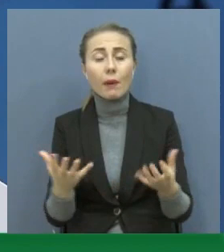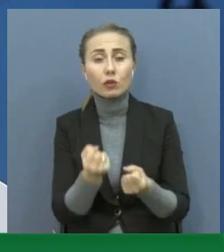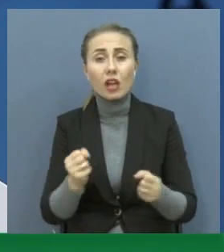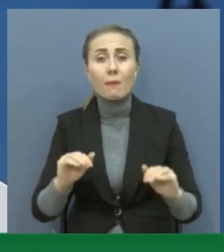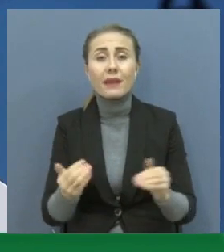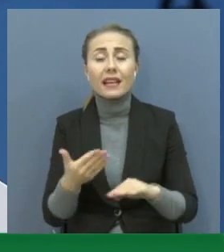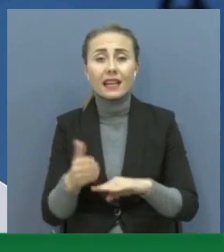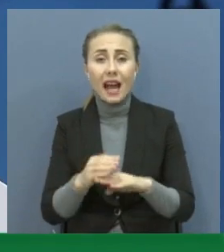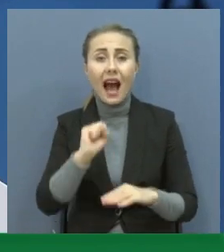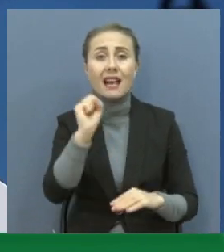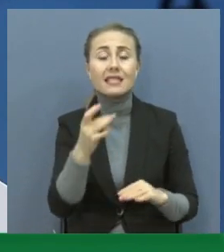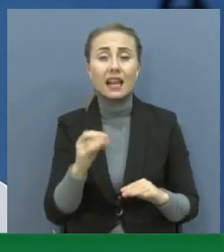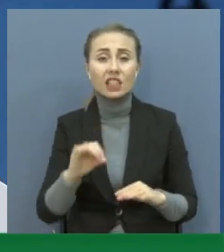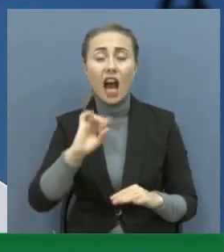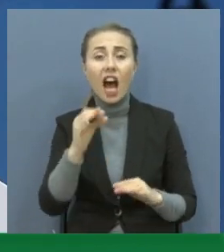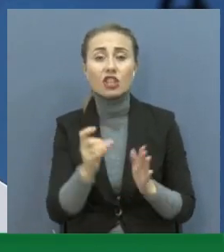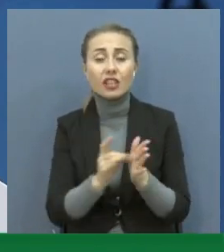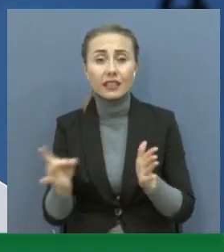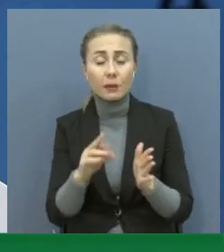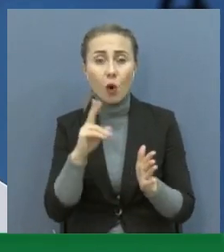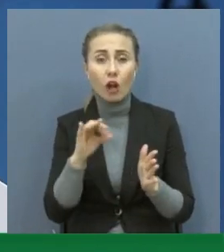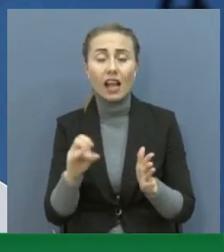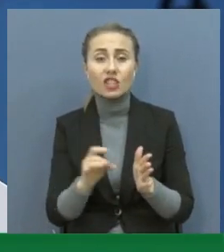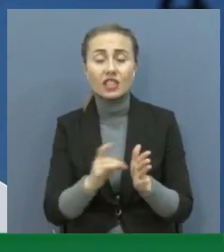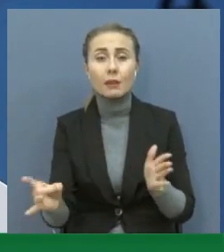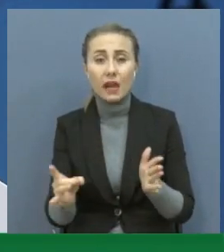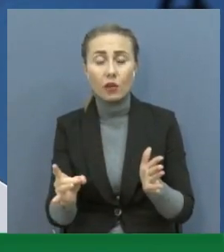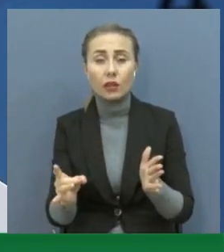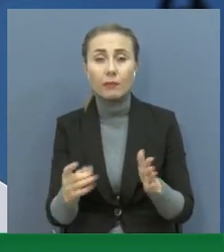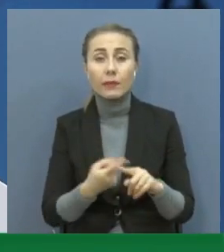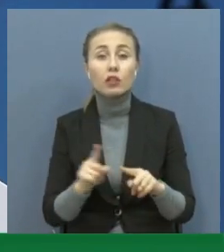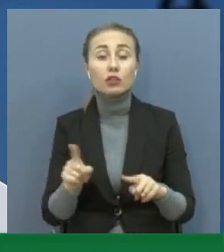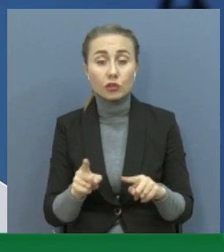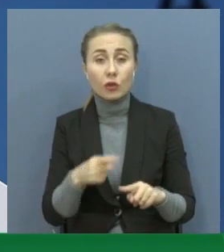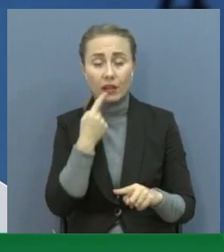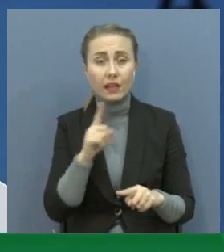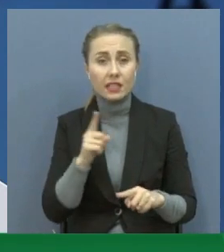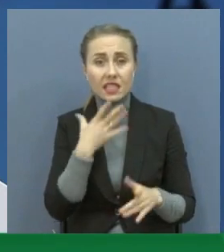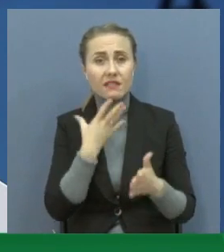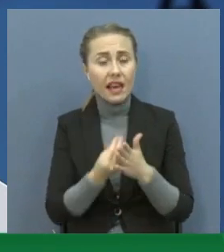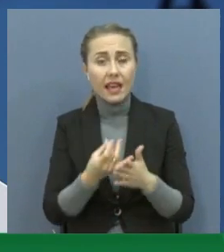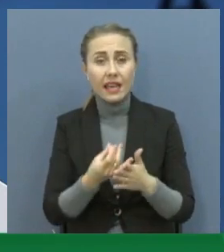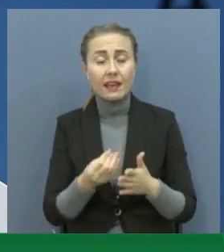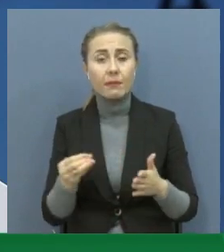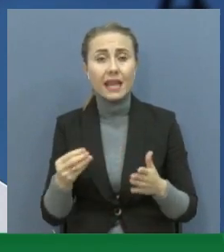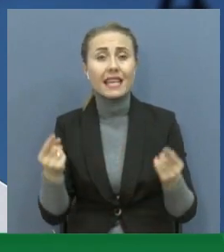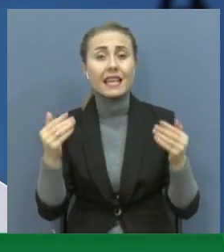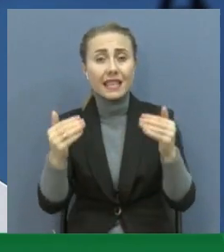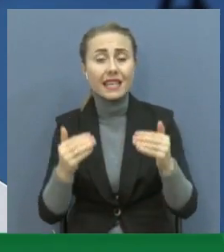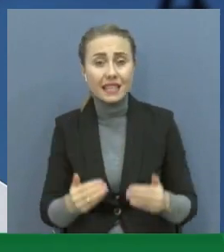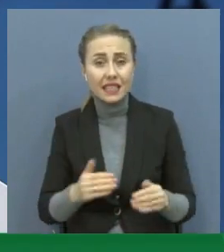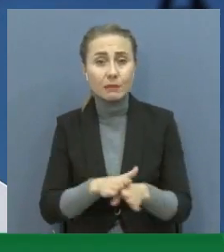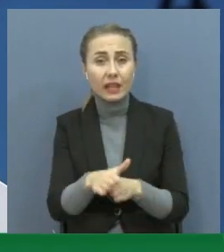микрокредитов. Это Астраханским, Аршалынским и Кургложинским районами, что влияет, значит, на своевременное и низкое